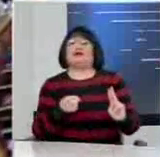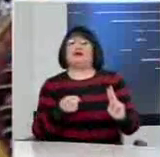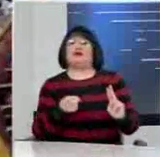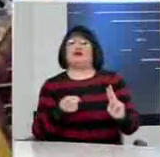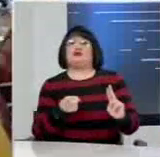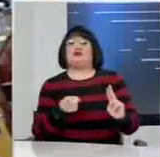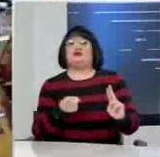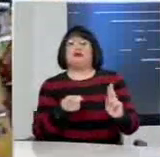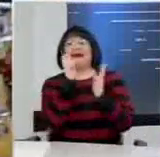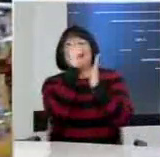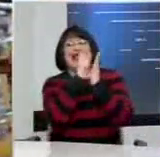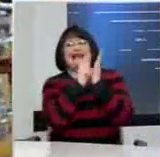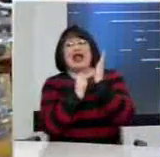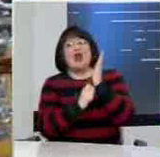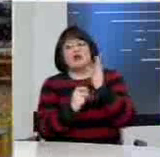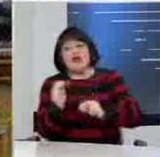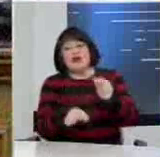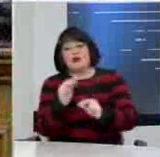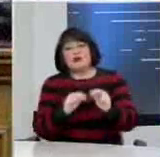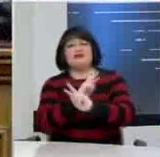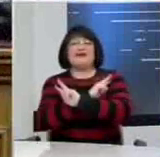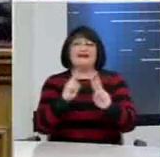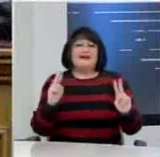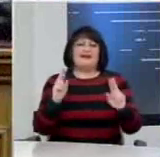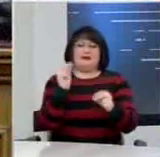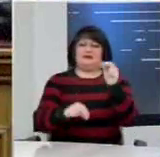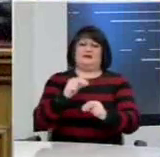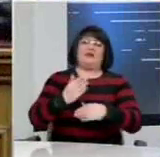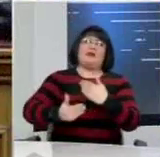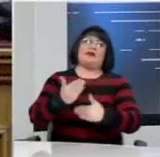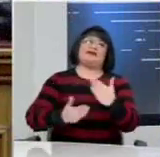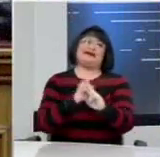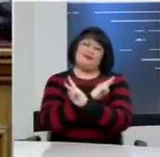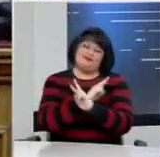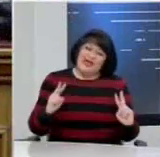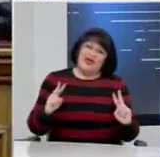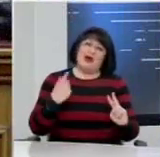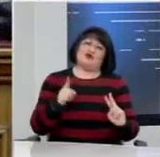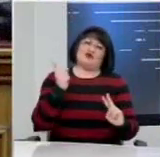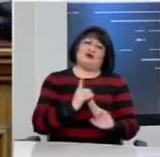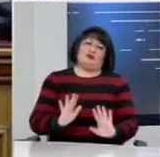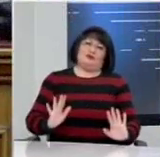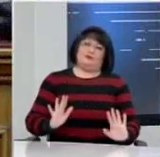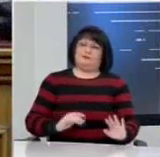των εκλογικών καταλόγων και του αδιάβλητου της εκλογικής διαδικασίας.